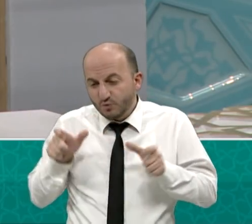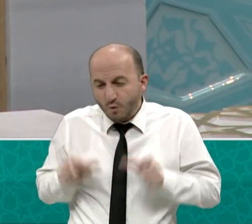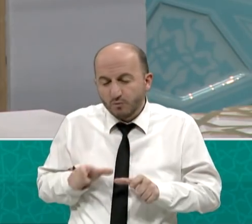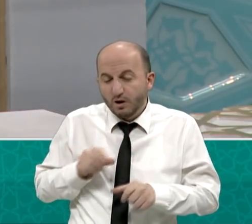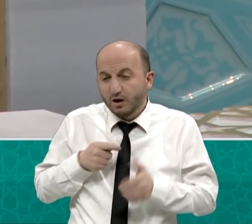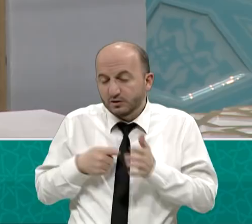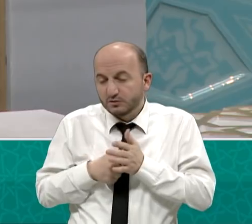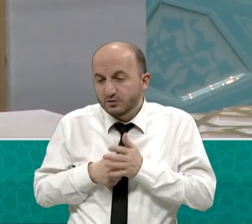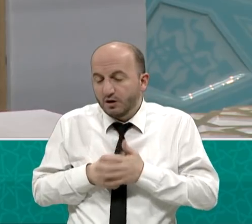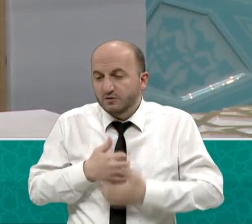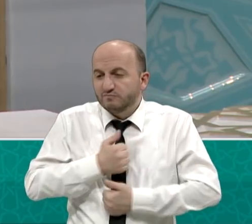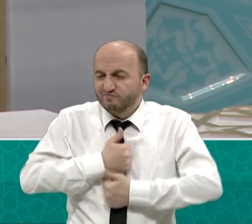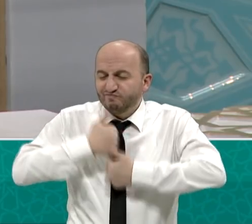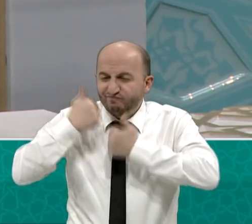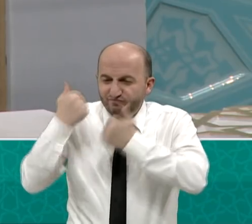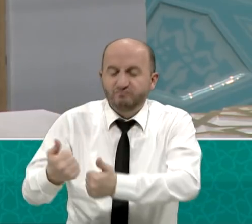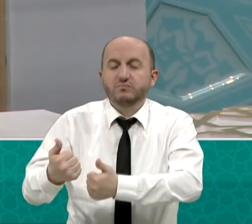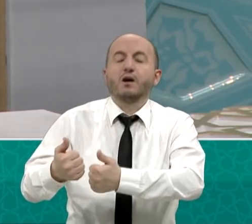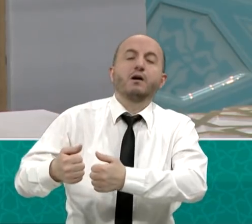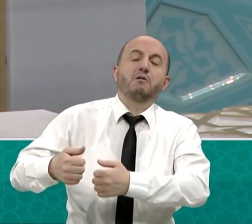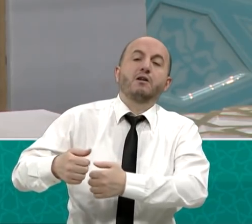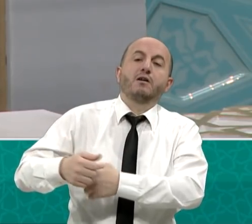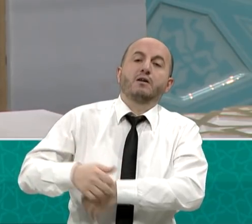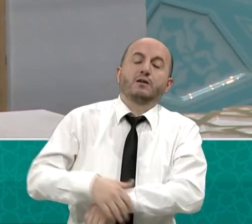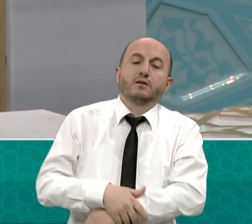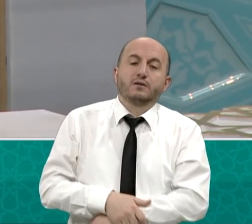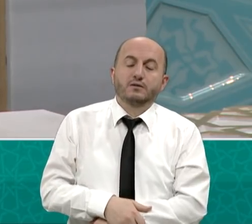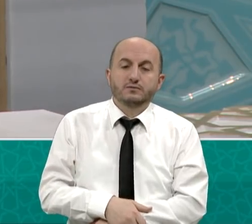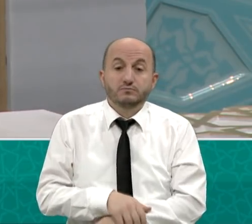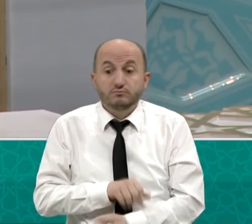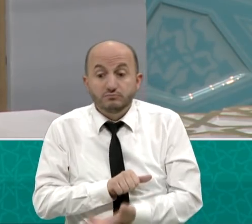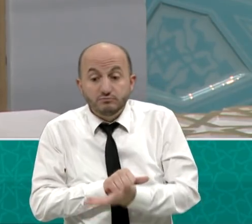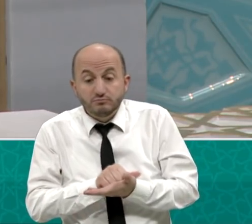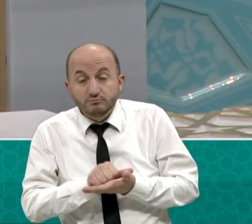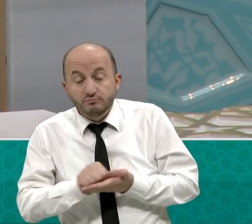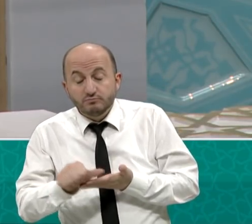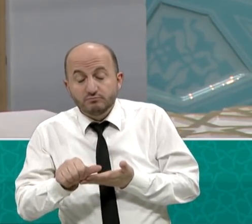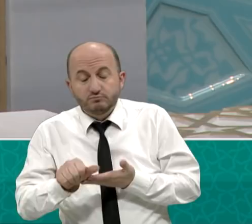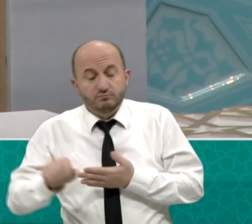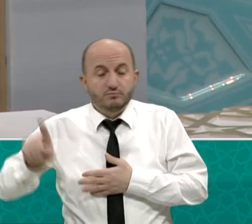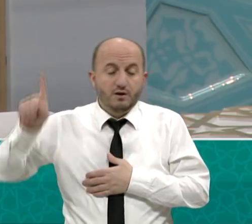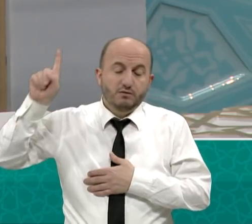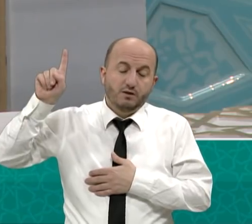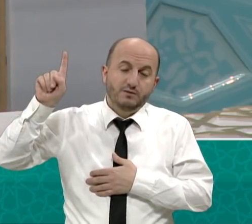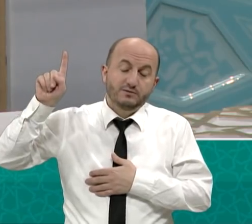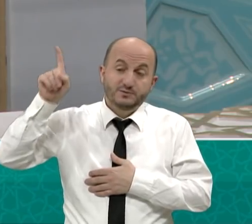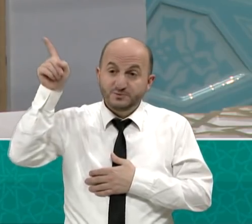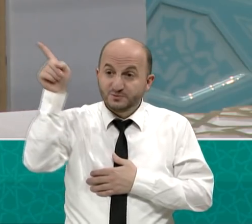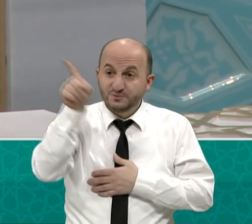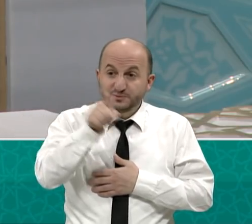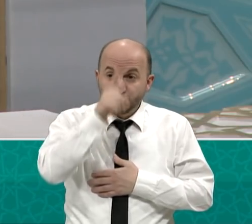varsa fedakarlık adına onun gösterdiğini görürsünüz. Bütün bunların hepsi Mevla'nın yüze